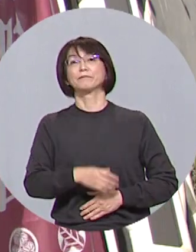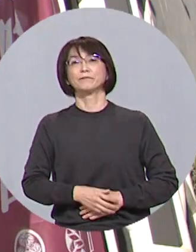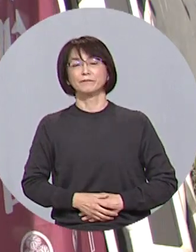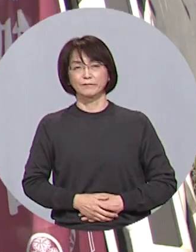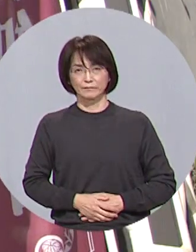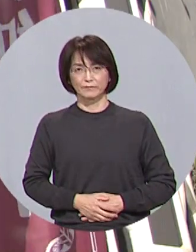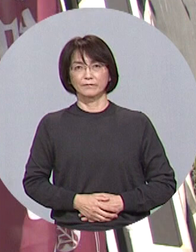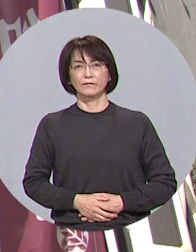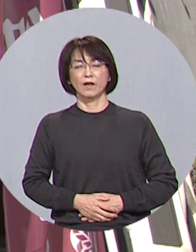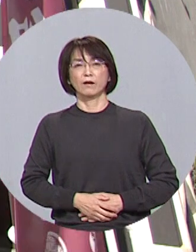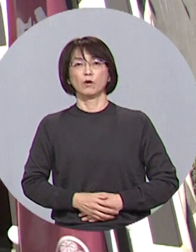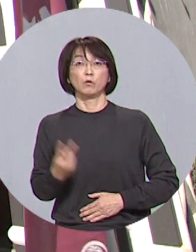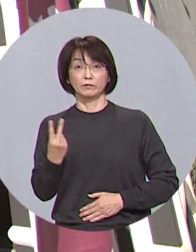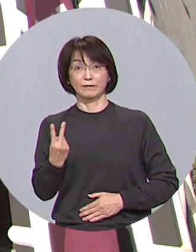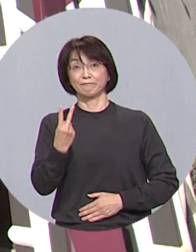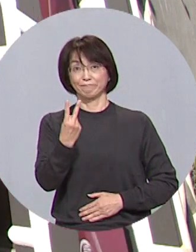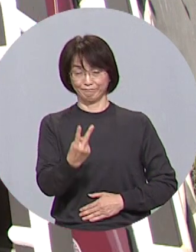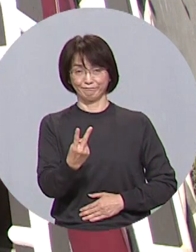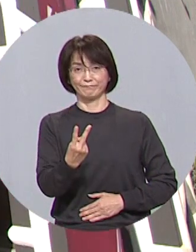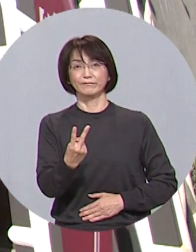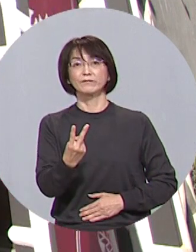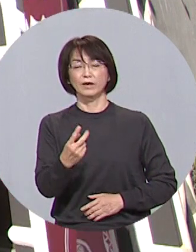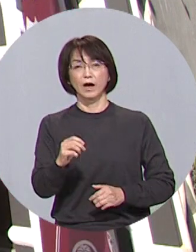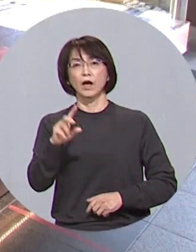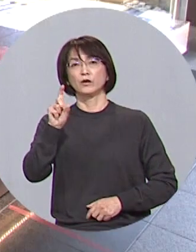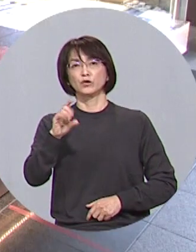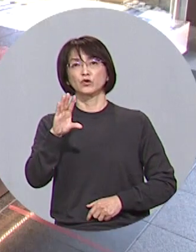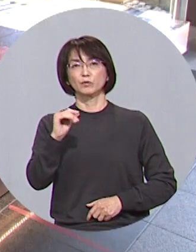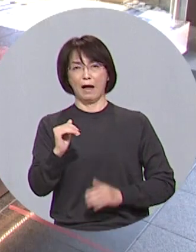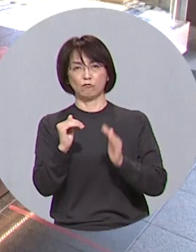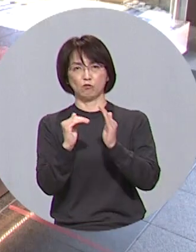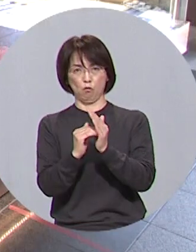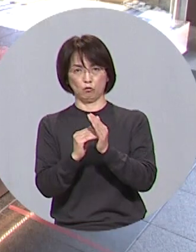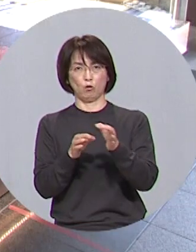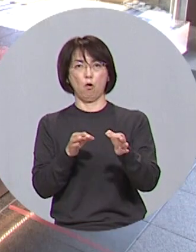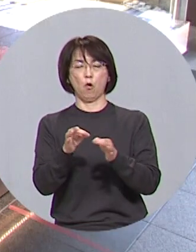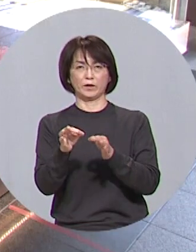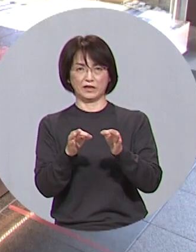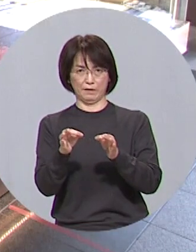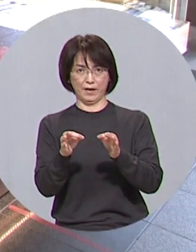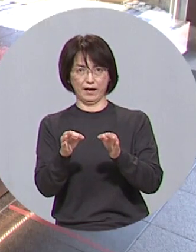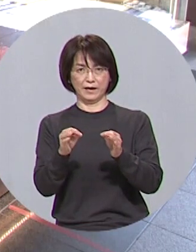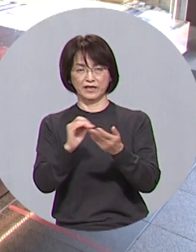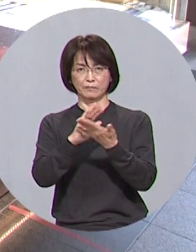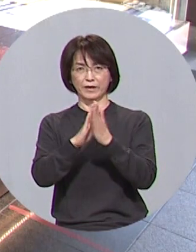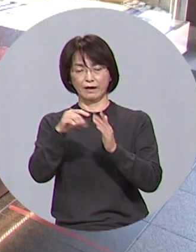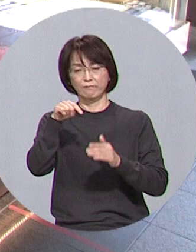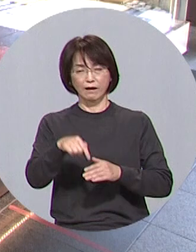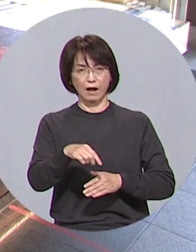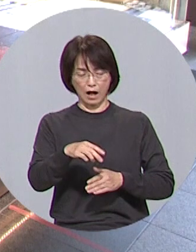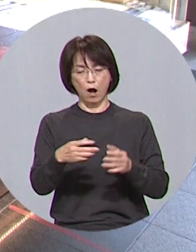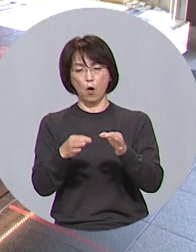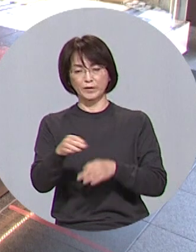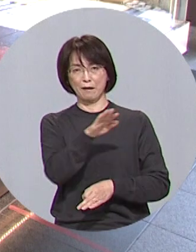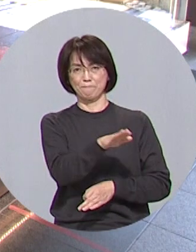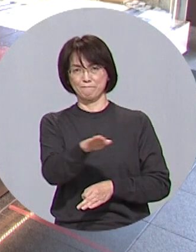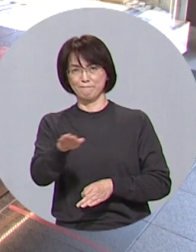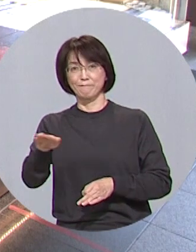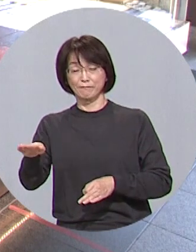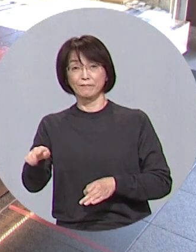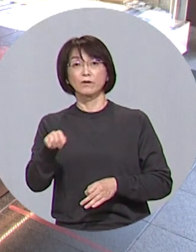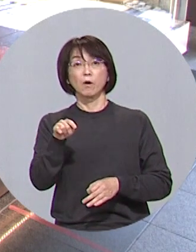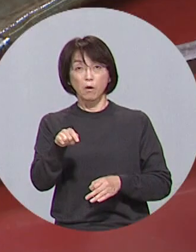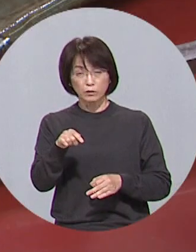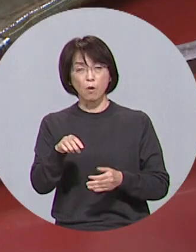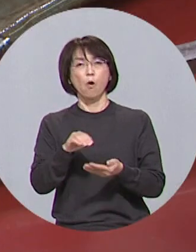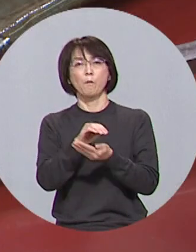ということで、まず2人が訪れたのは十万石。県内各地に店舗を構え、ここで作られる十万